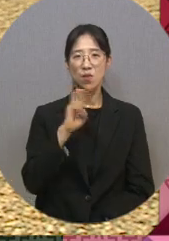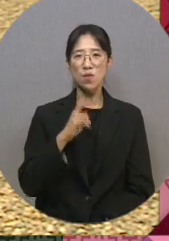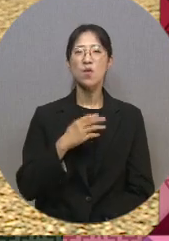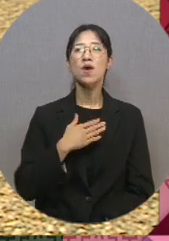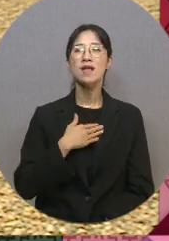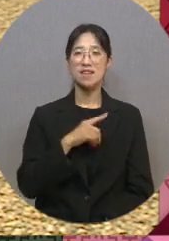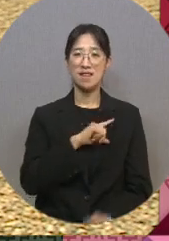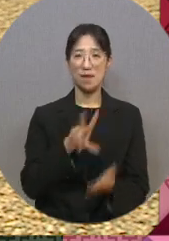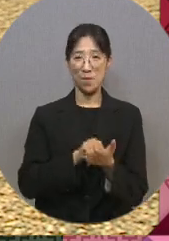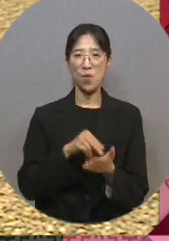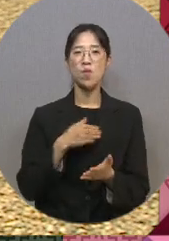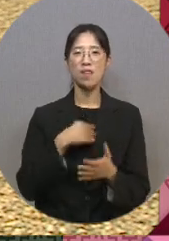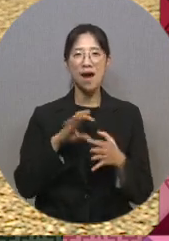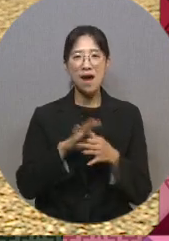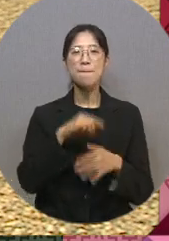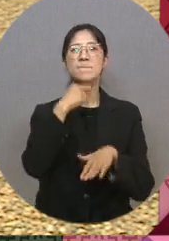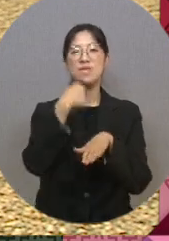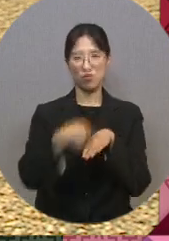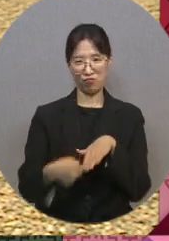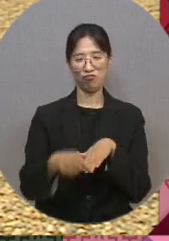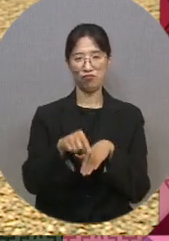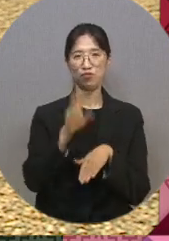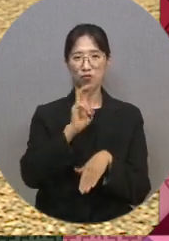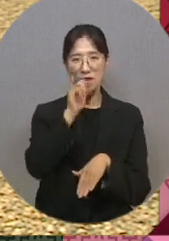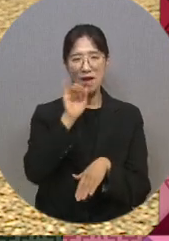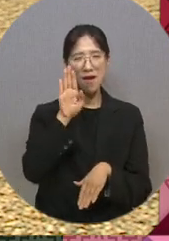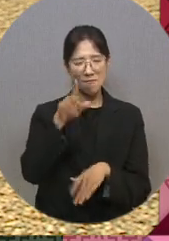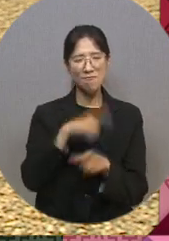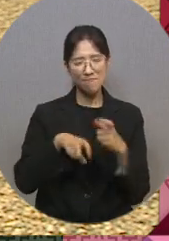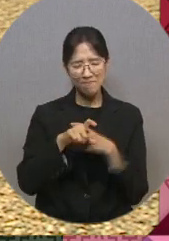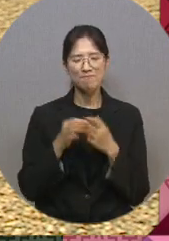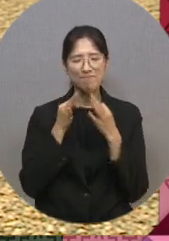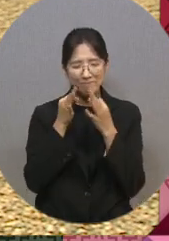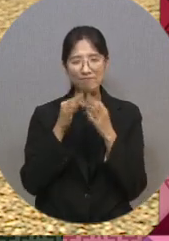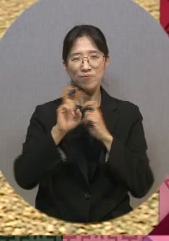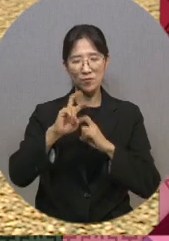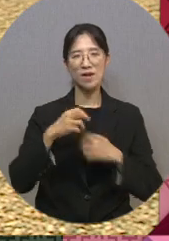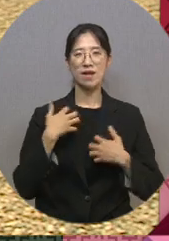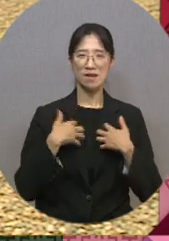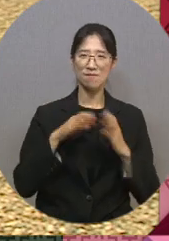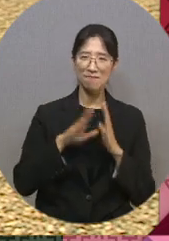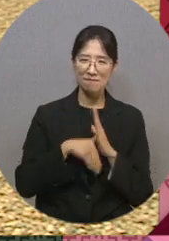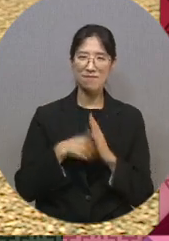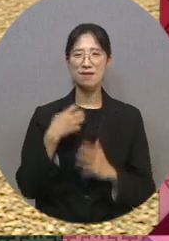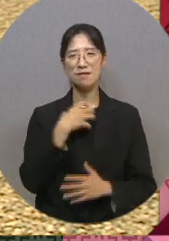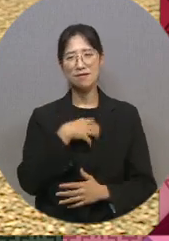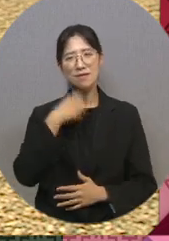노래인데 앞으로 더욱더 열심히 노력하는 기쁠 때나 슬플 때 늘